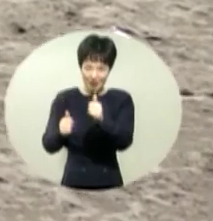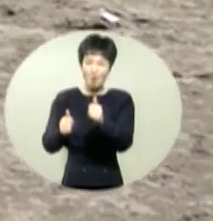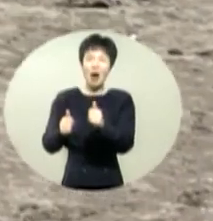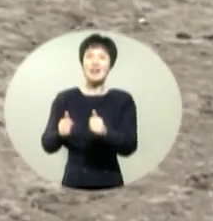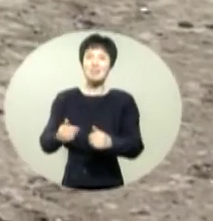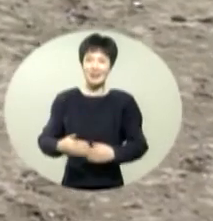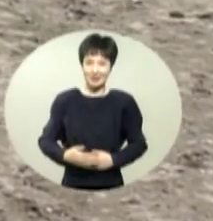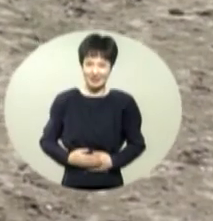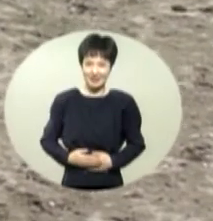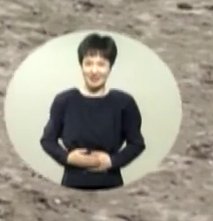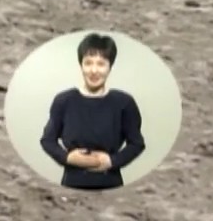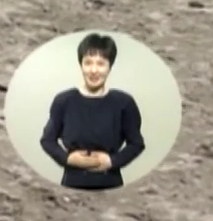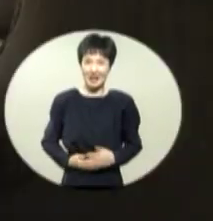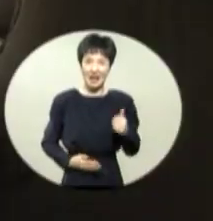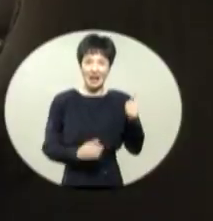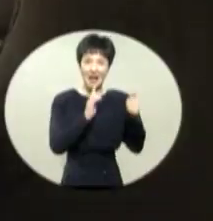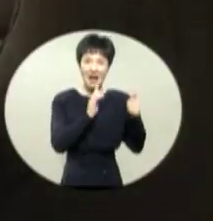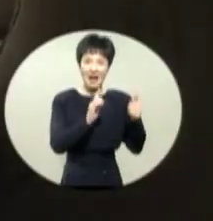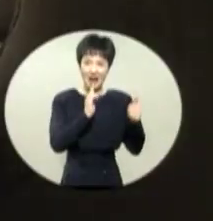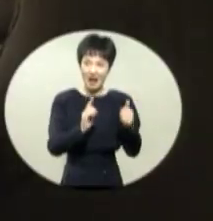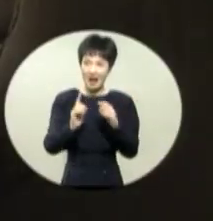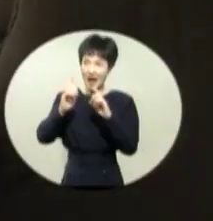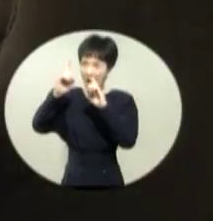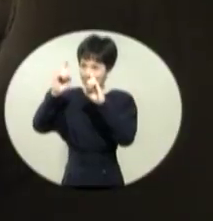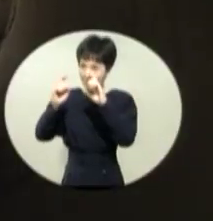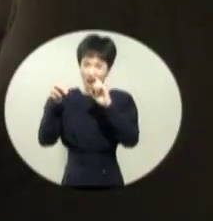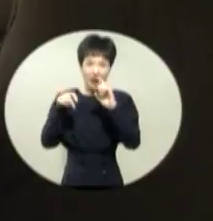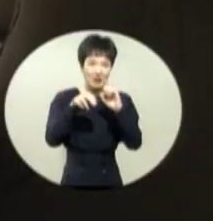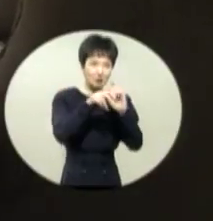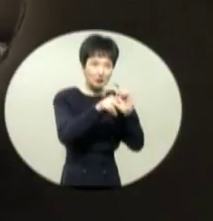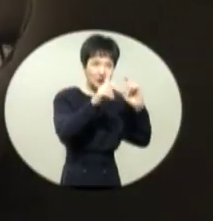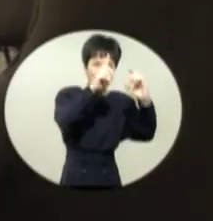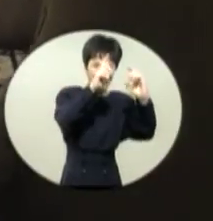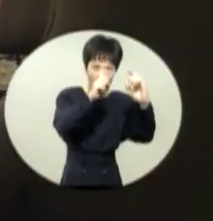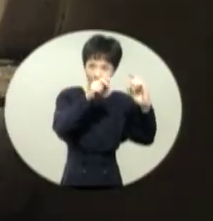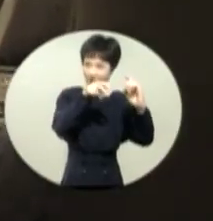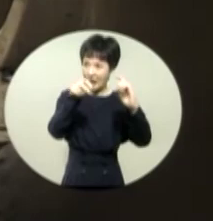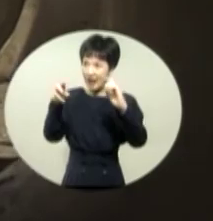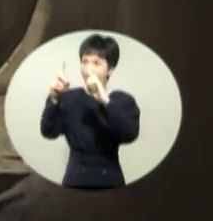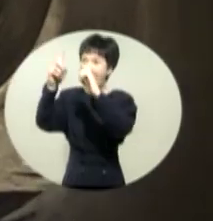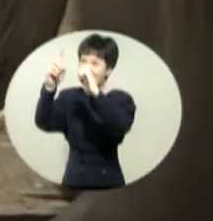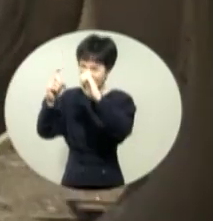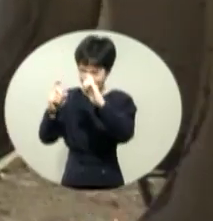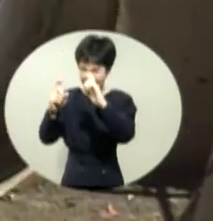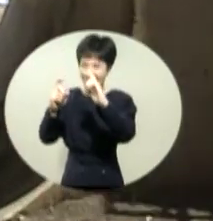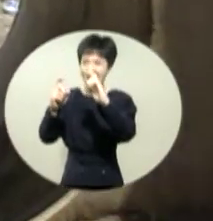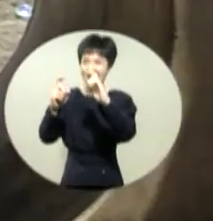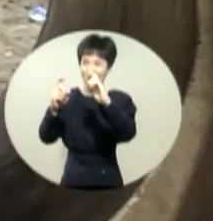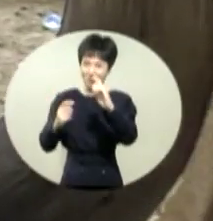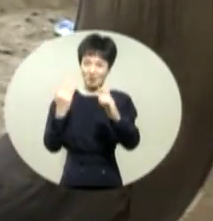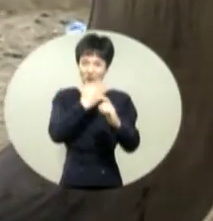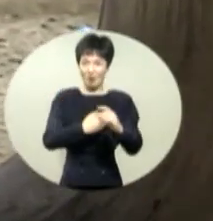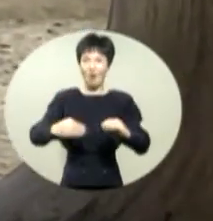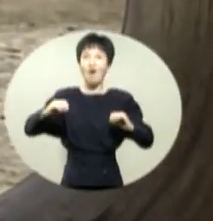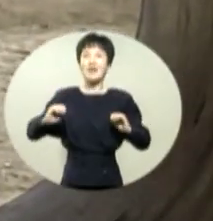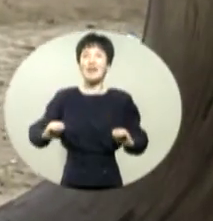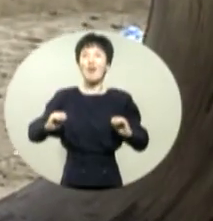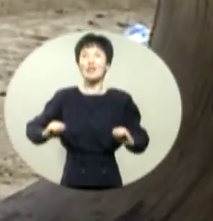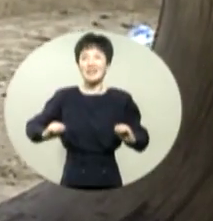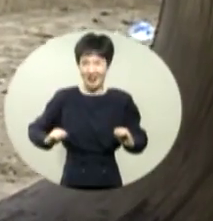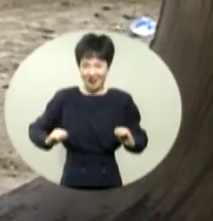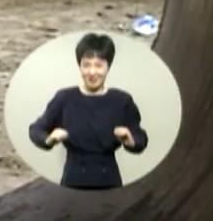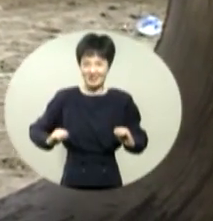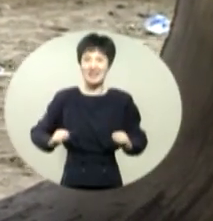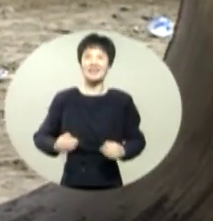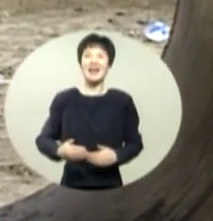で被写体を求めてほぼ歩きますね。と、まあ、自然にこの歩くということがその健康につながる